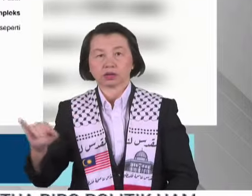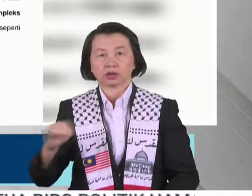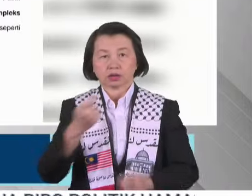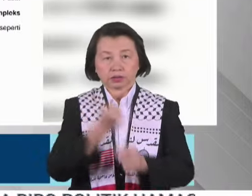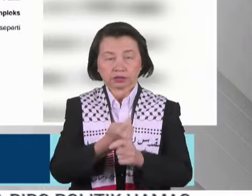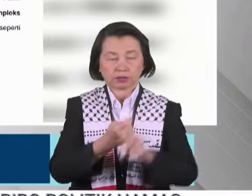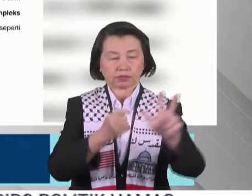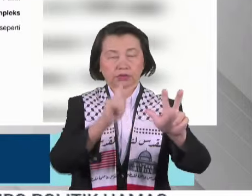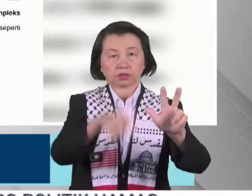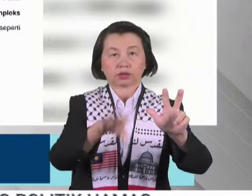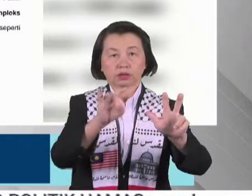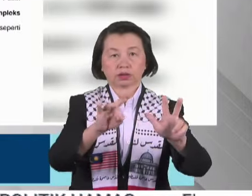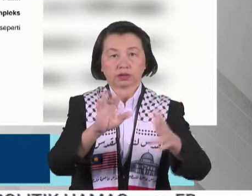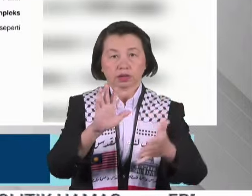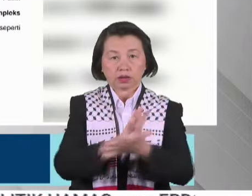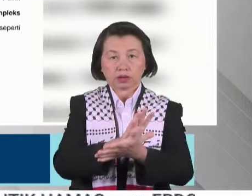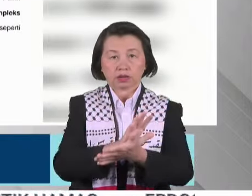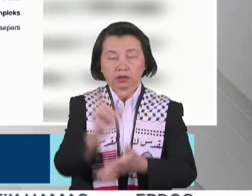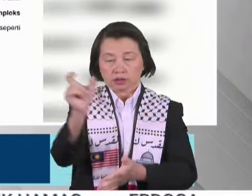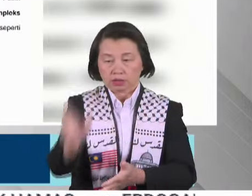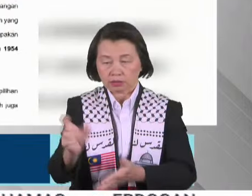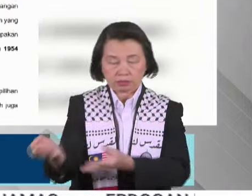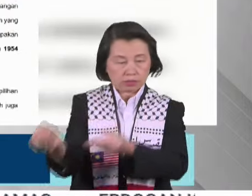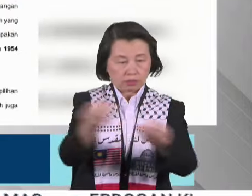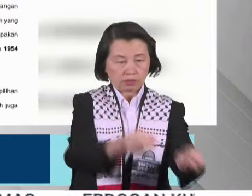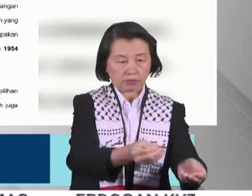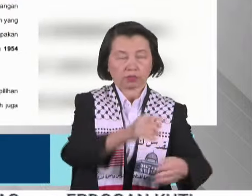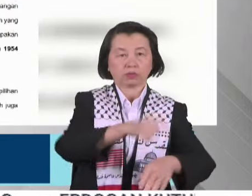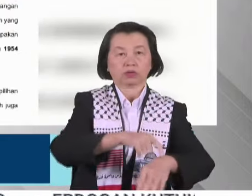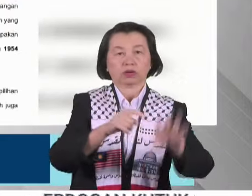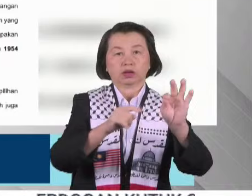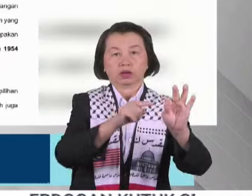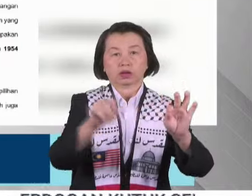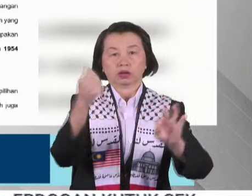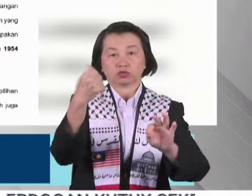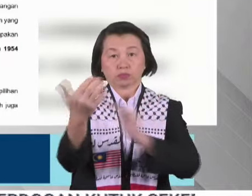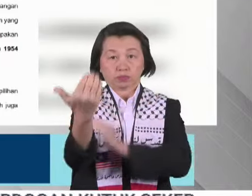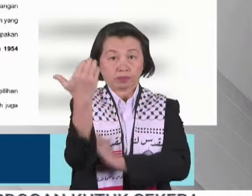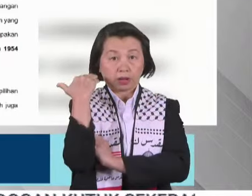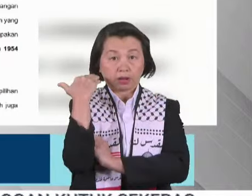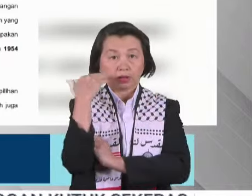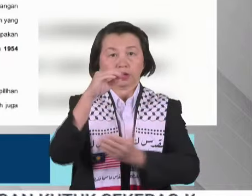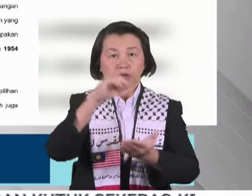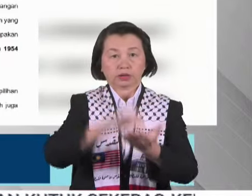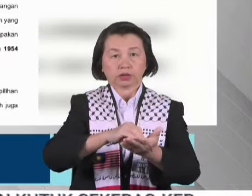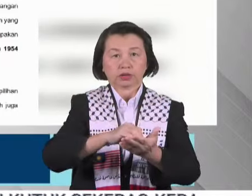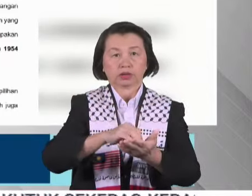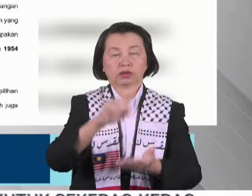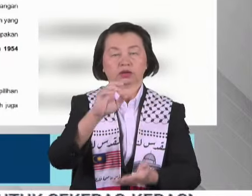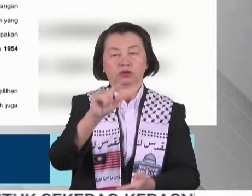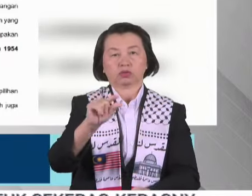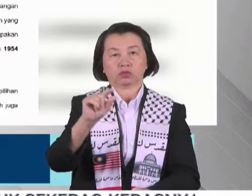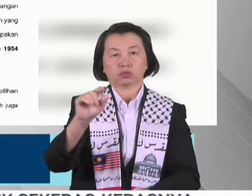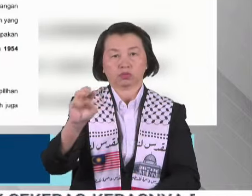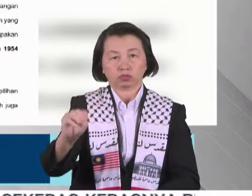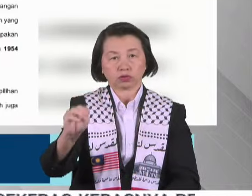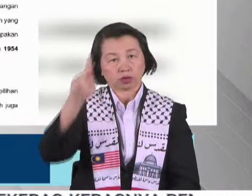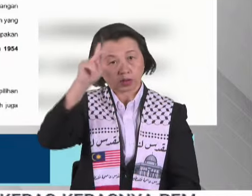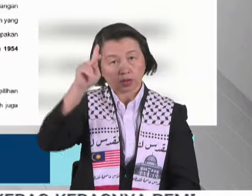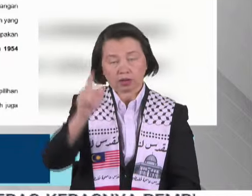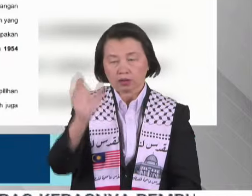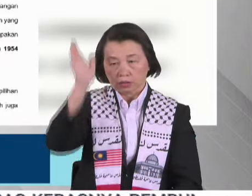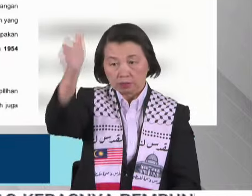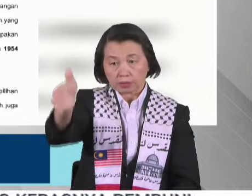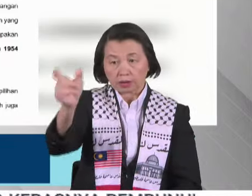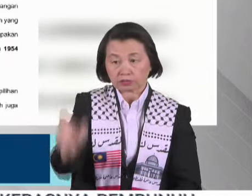3 Ogos. Kertas pencalonan perlu diserah bermula 9 hingga 10 pagi di Kompleks Perdana Gua Musang. Bakal calon